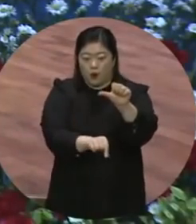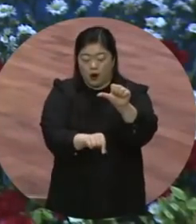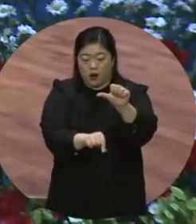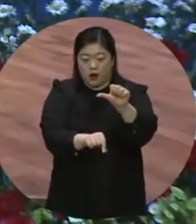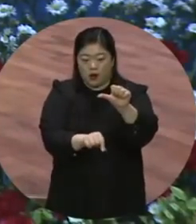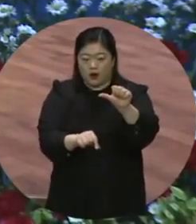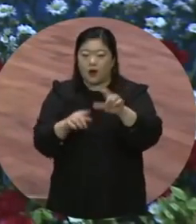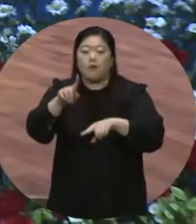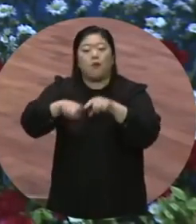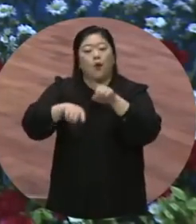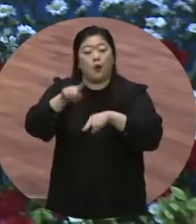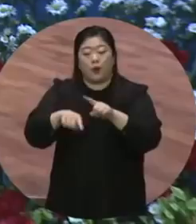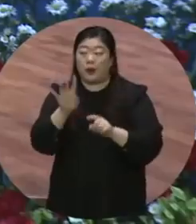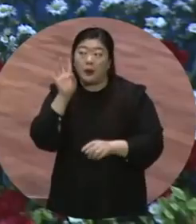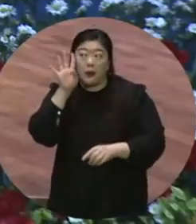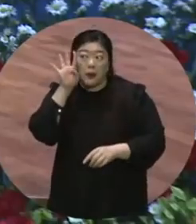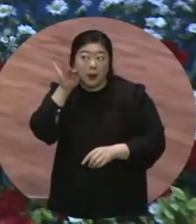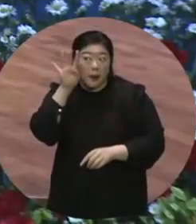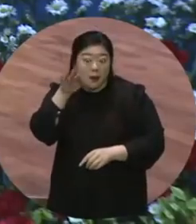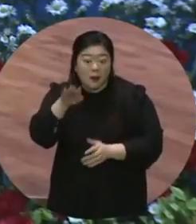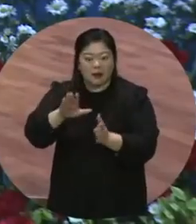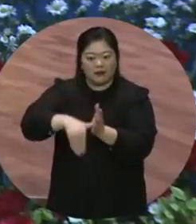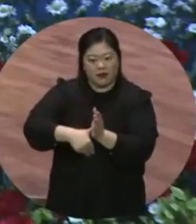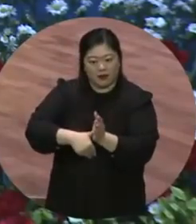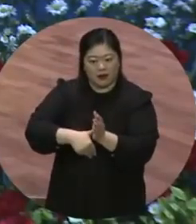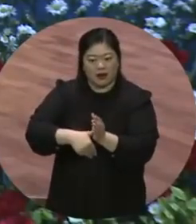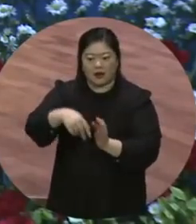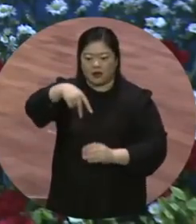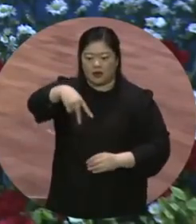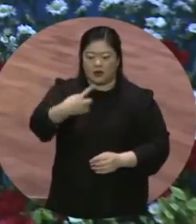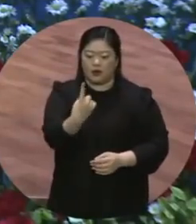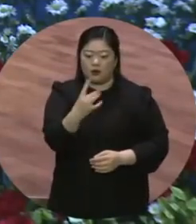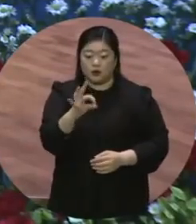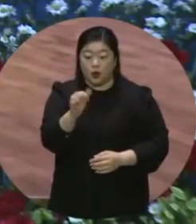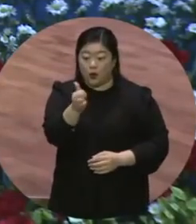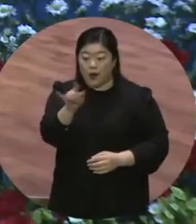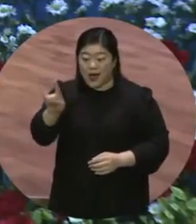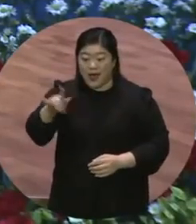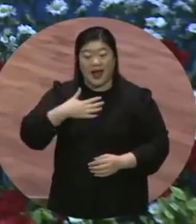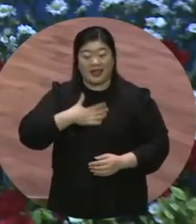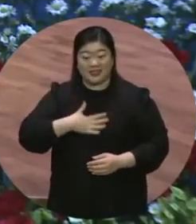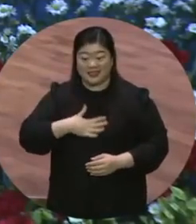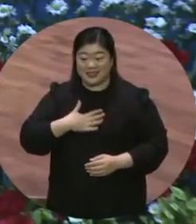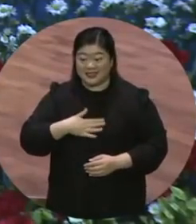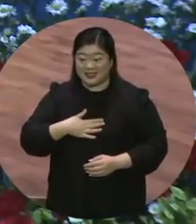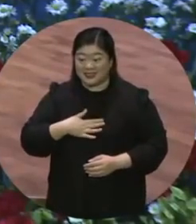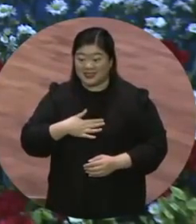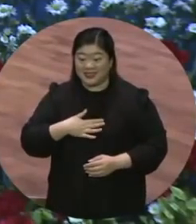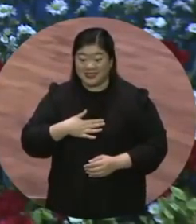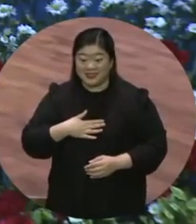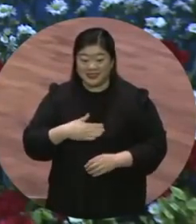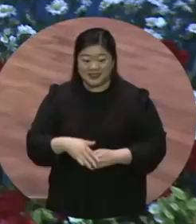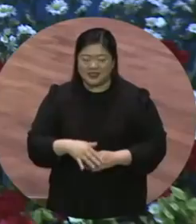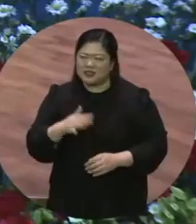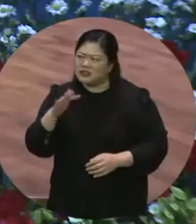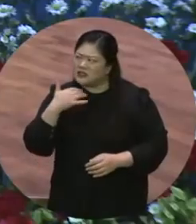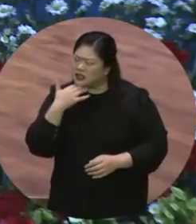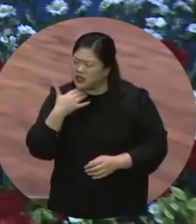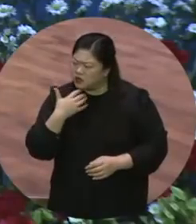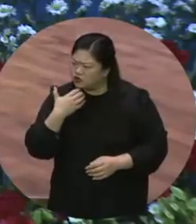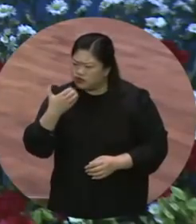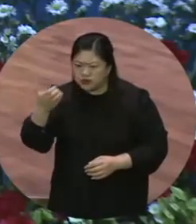하는데 이 기회가 좋은 기회잖아요. 송해 선생님은 다 알아요. 부모들이 송해 90이